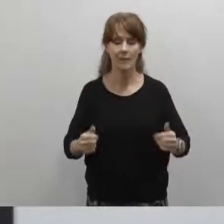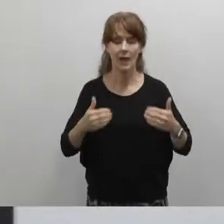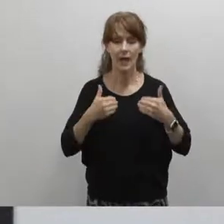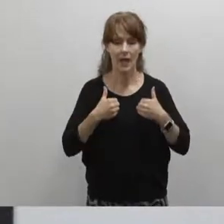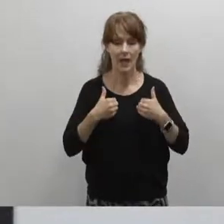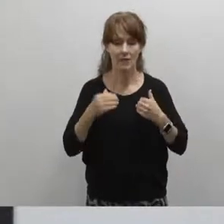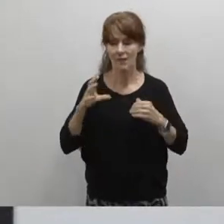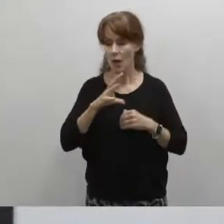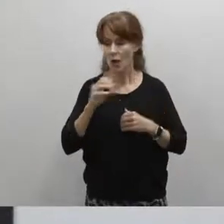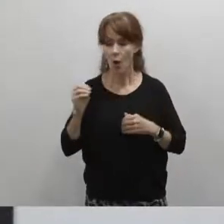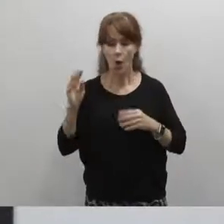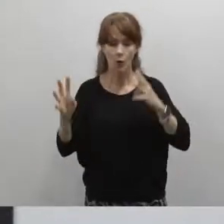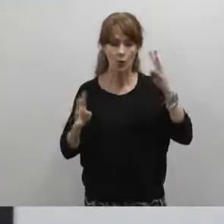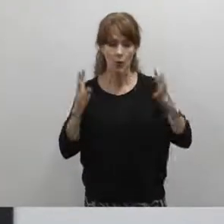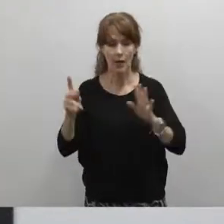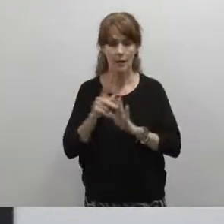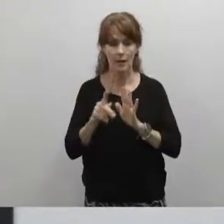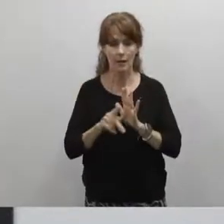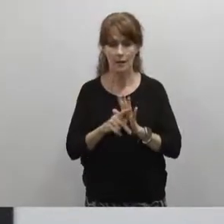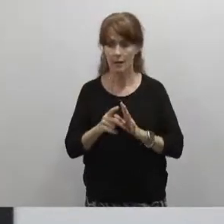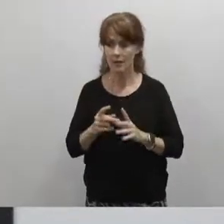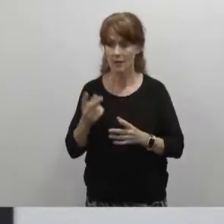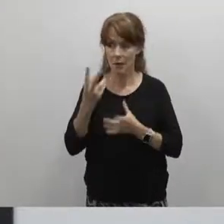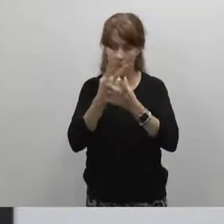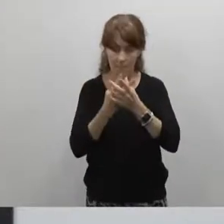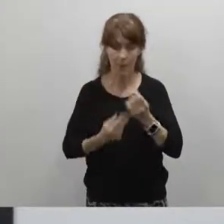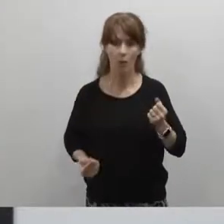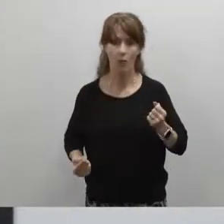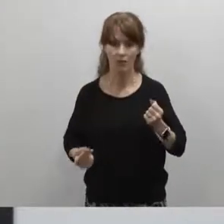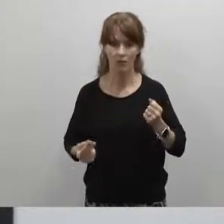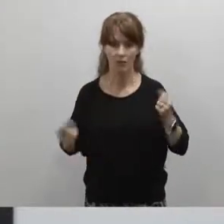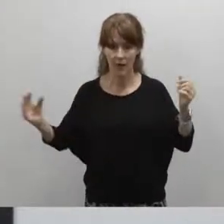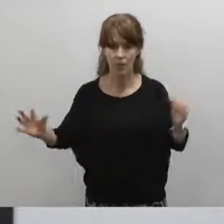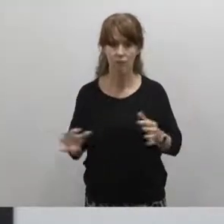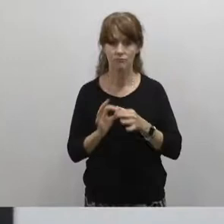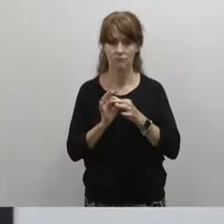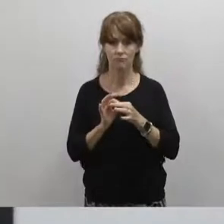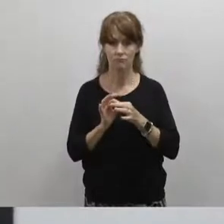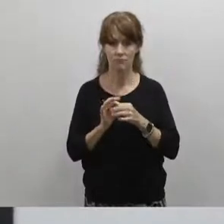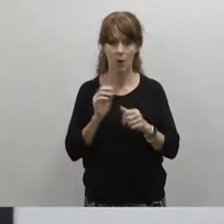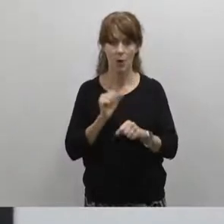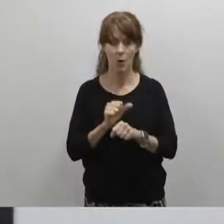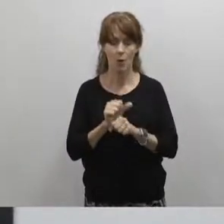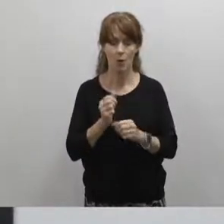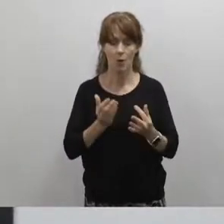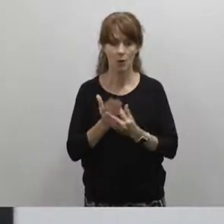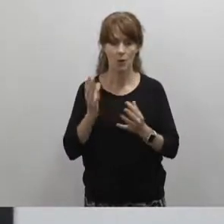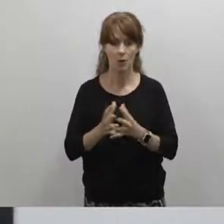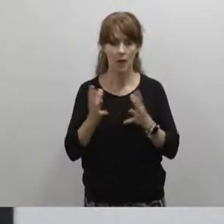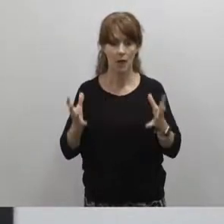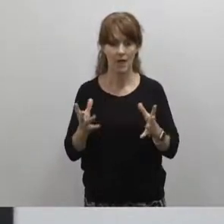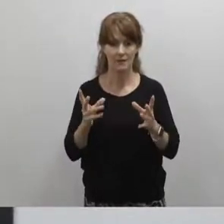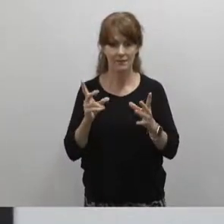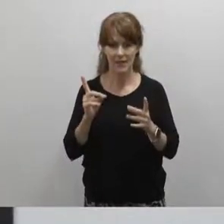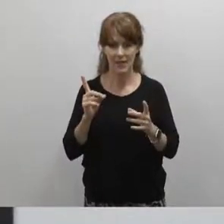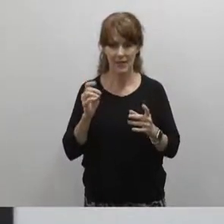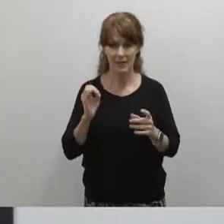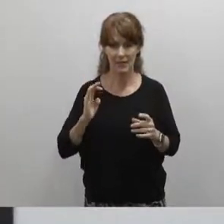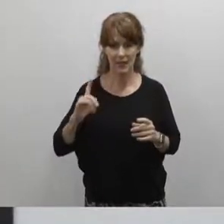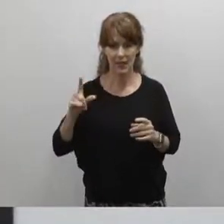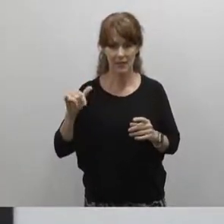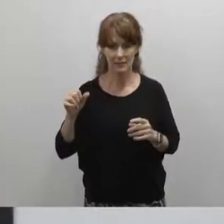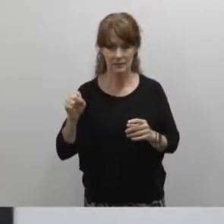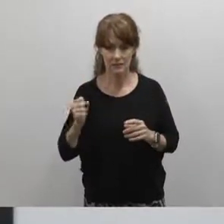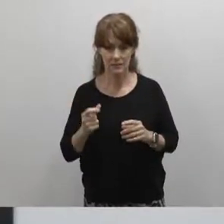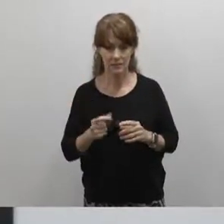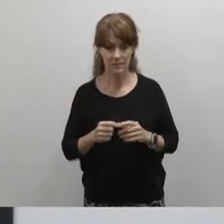sơ dương trong bằng cao những trong bằng cao cô nhiều bài muối đầy chia là tập hồ này ca xạ ca